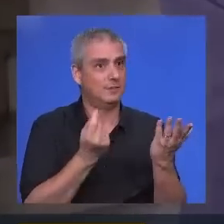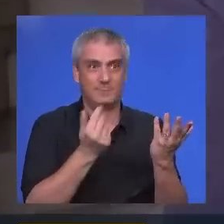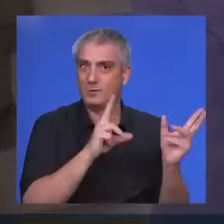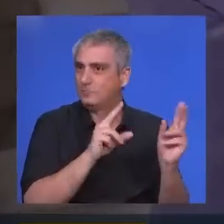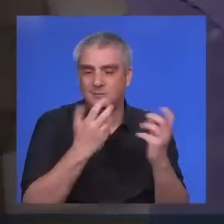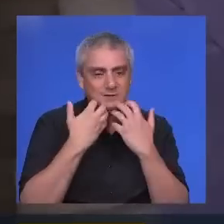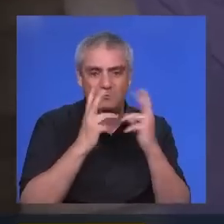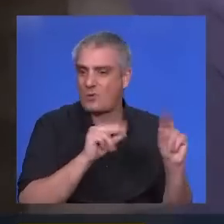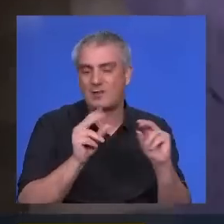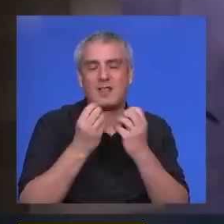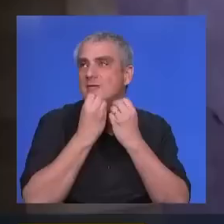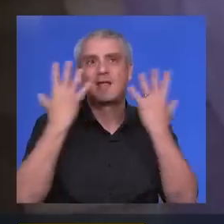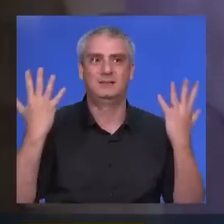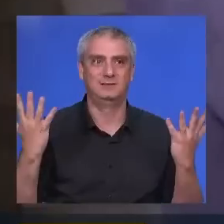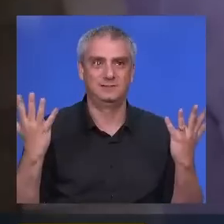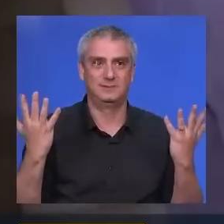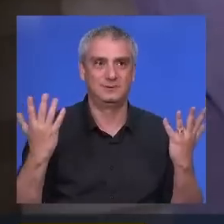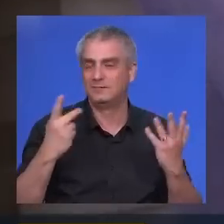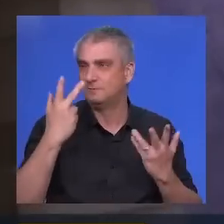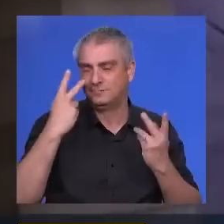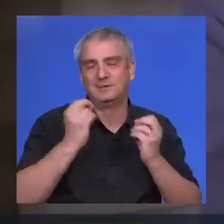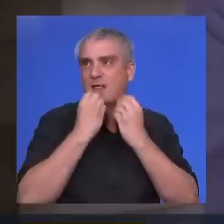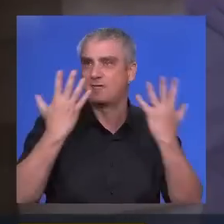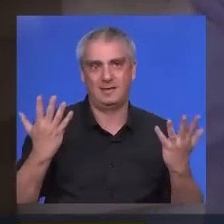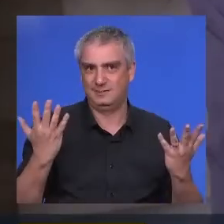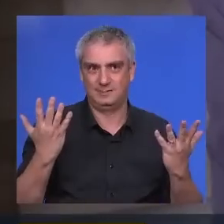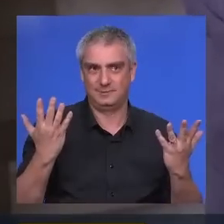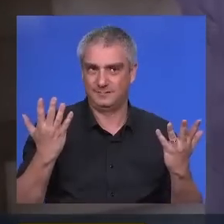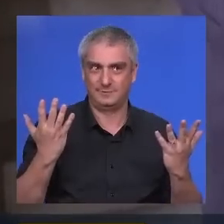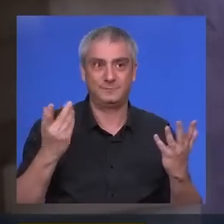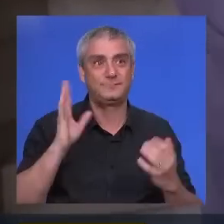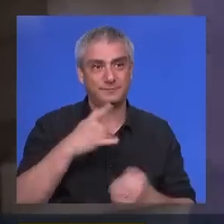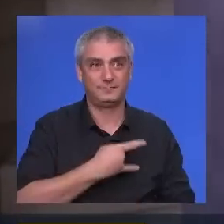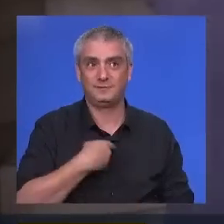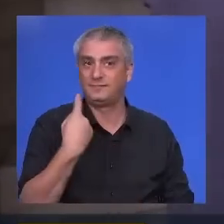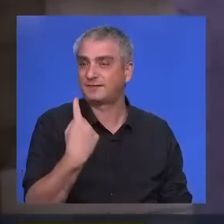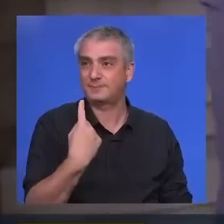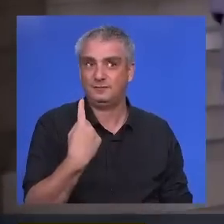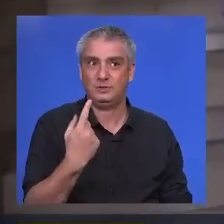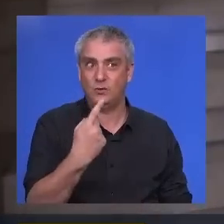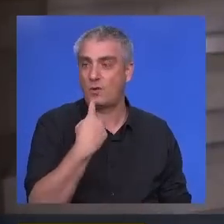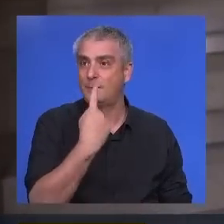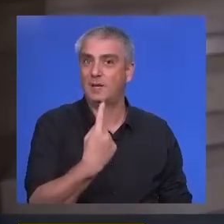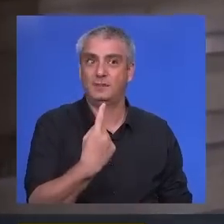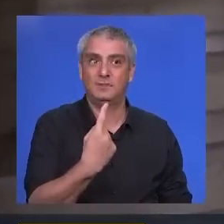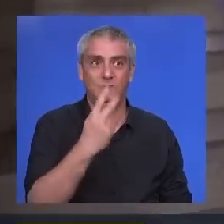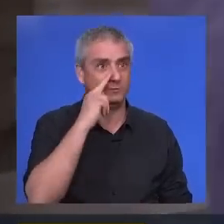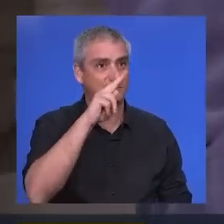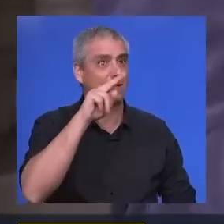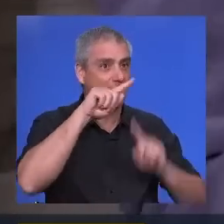נס, לפי כל המתמידה זה נס, כן? וגם החוויה עצמה, כאשר הוא אומר, הוא מסתכל דרך החלום מה הוא